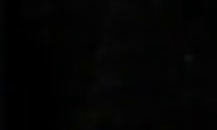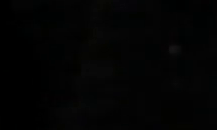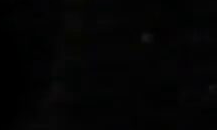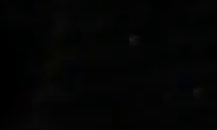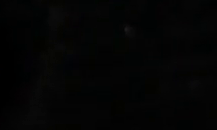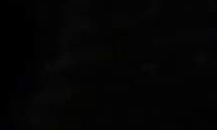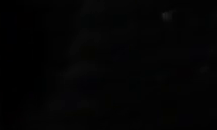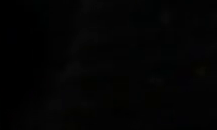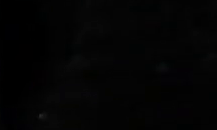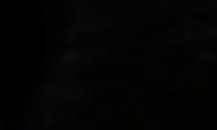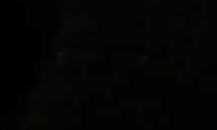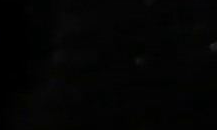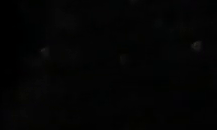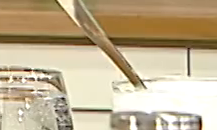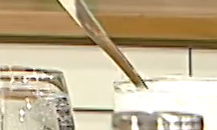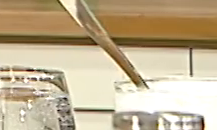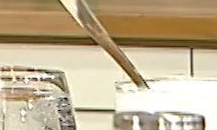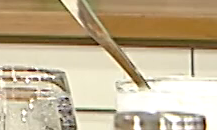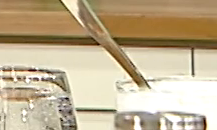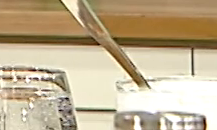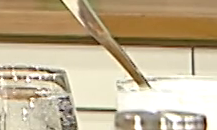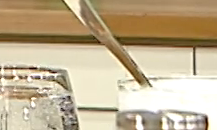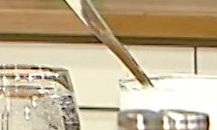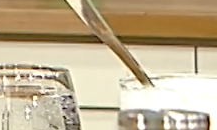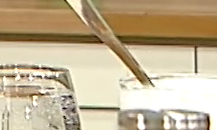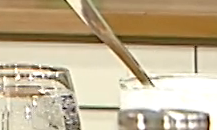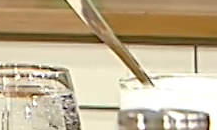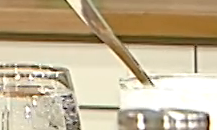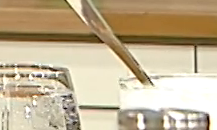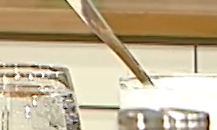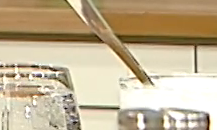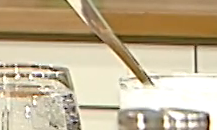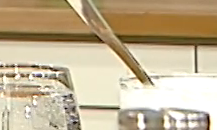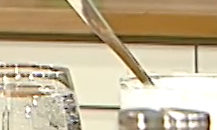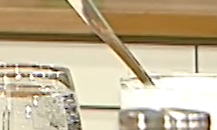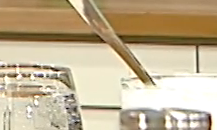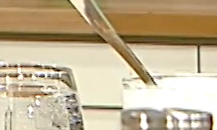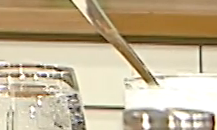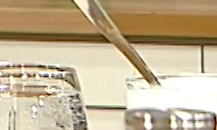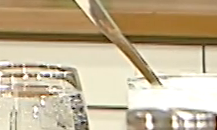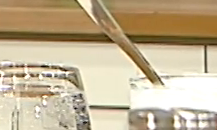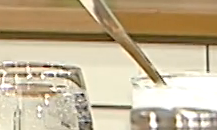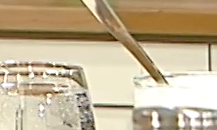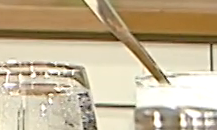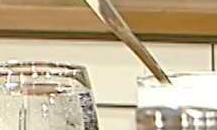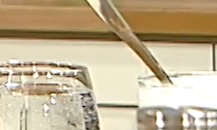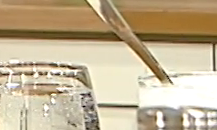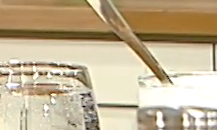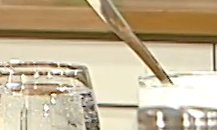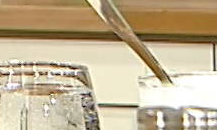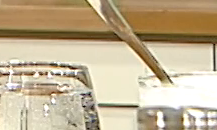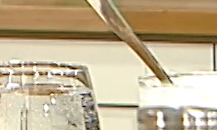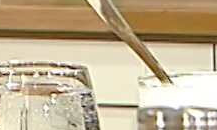Bayat ekmeğiniz varsa onu kullanabilirsiniz mutlaka Hani değerlendirme amaçlı yapılan yemeklerden biridir